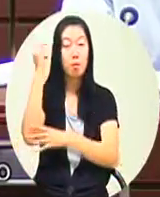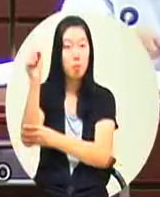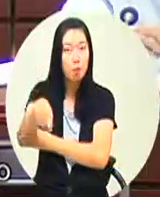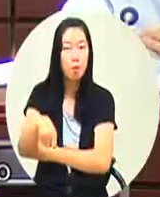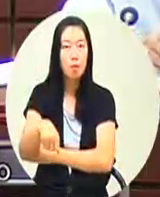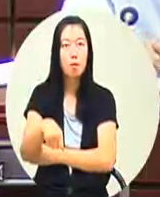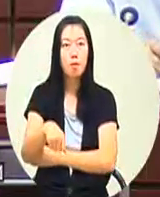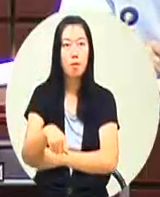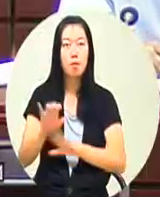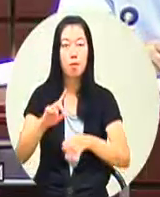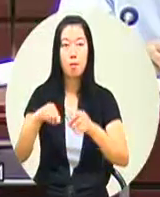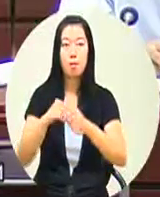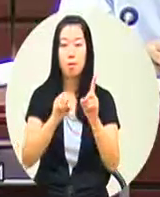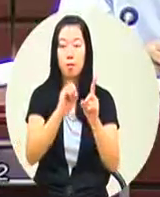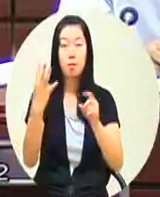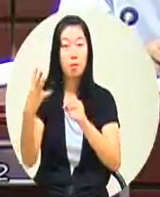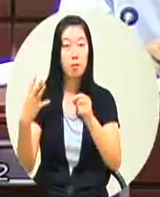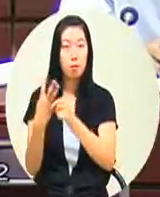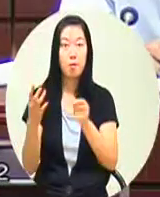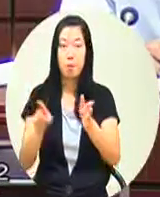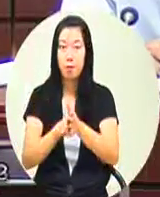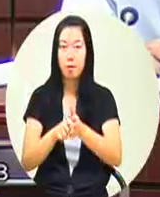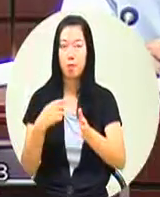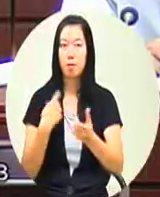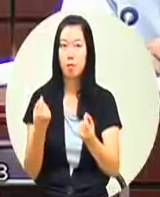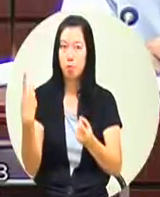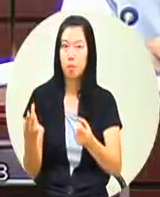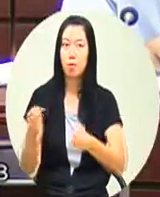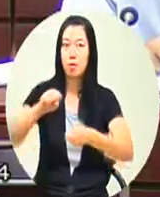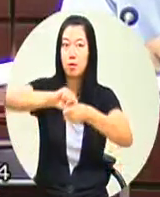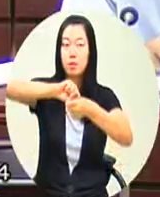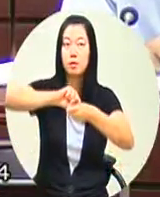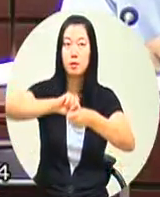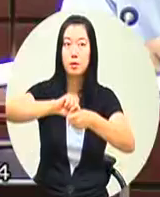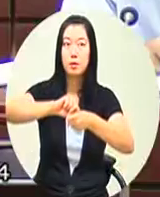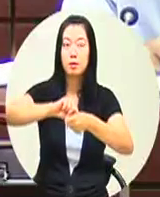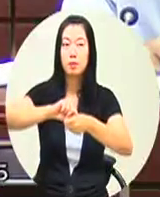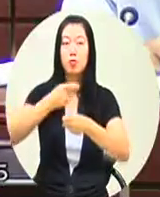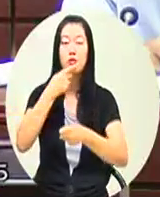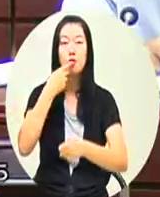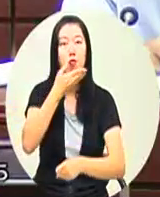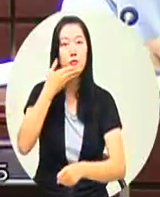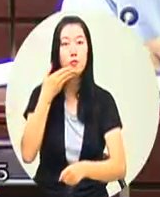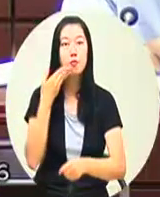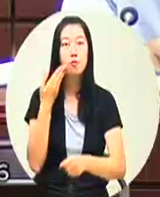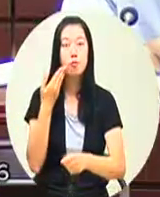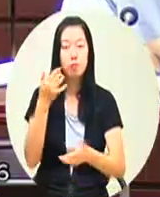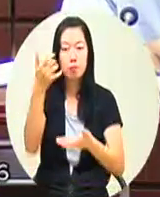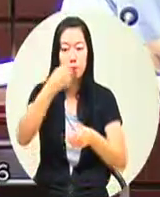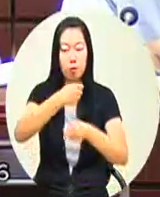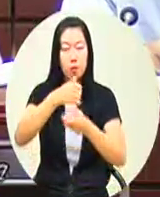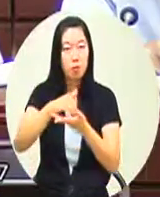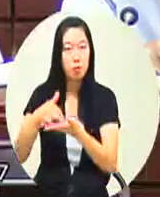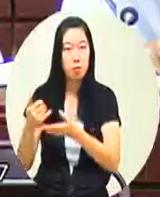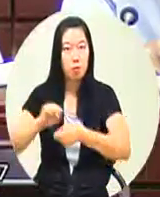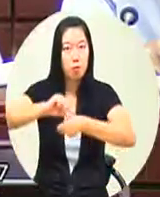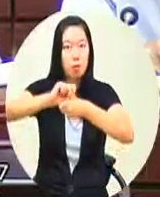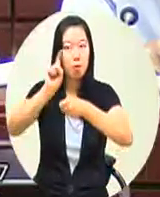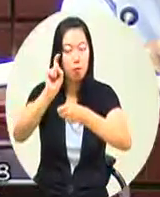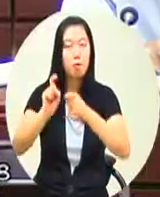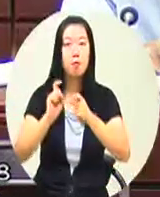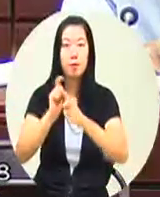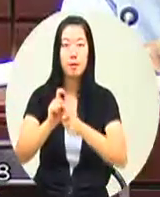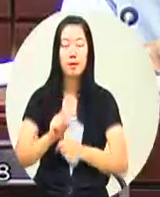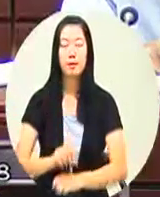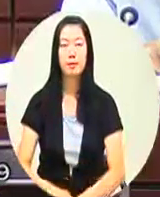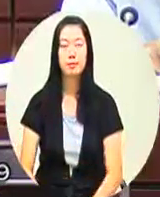们今年104年的时候，哈、哦，我们还加上那个。利息计算10年这样子， 还有呢？ 还